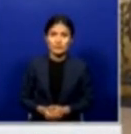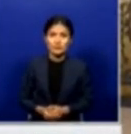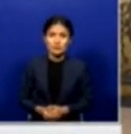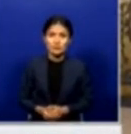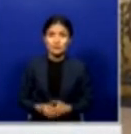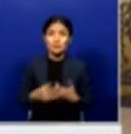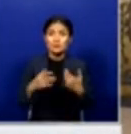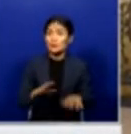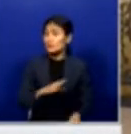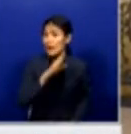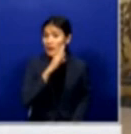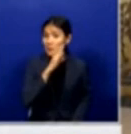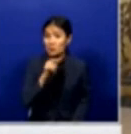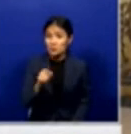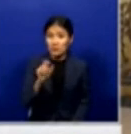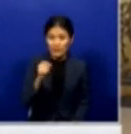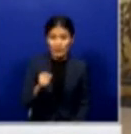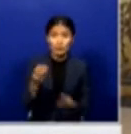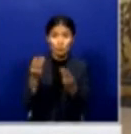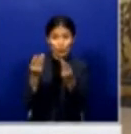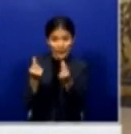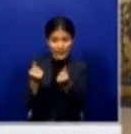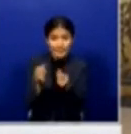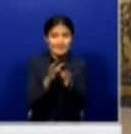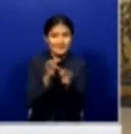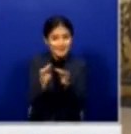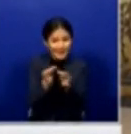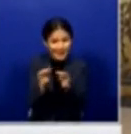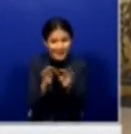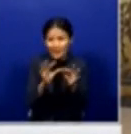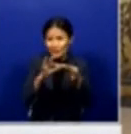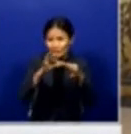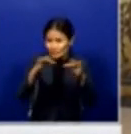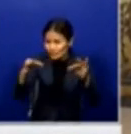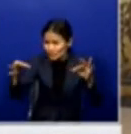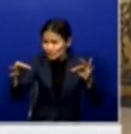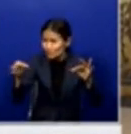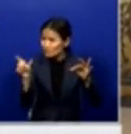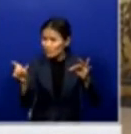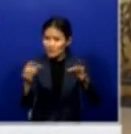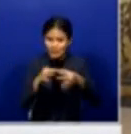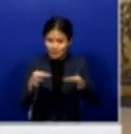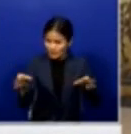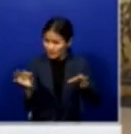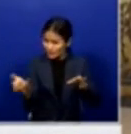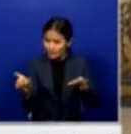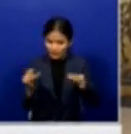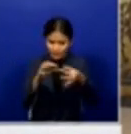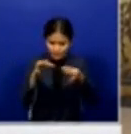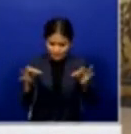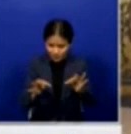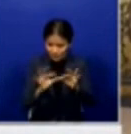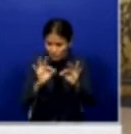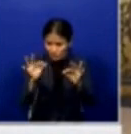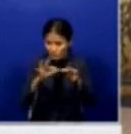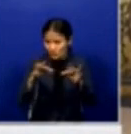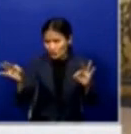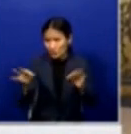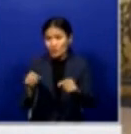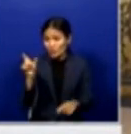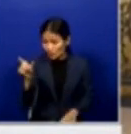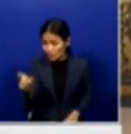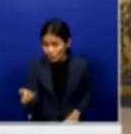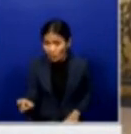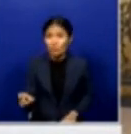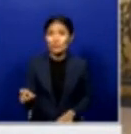ได้รับการโปรเทคถ้าเกิดท่านแสดงตัวเลขออกมาชัดเจนนะครับแต่ถ้าท่านไม่แสดงตัวเลขมาชัดเจนแสดงตัวเลข